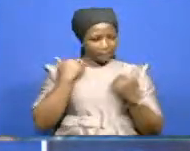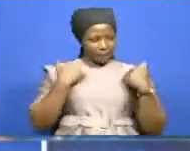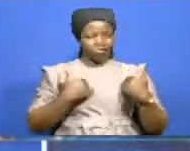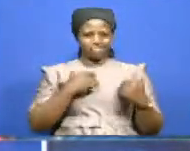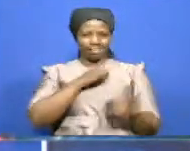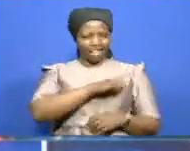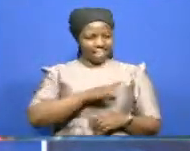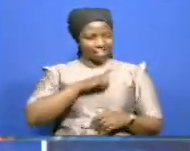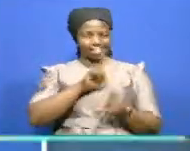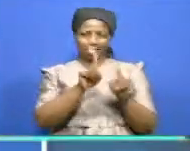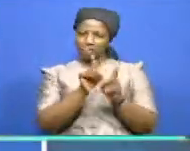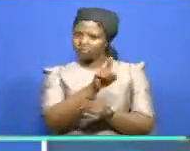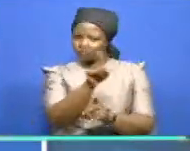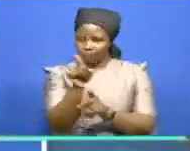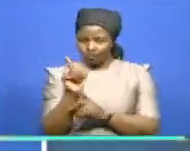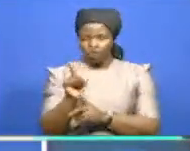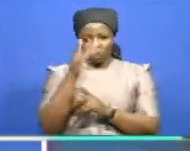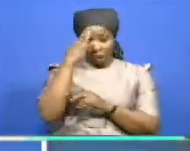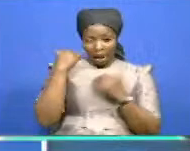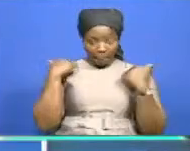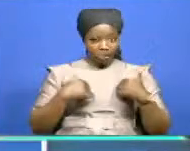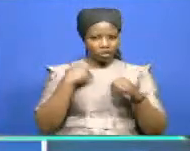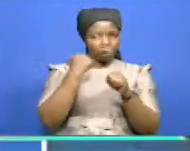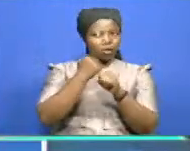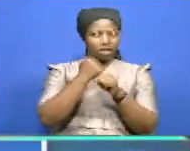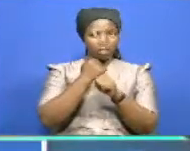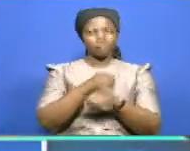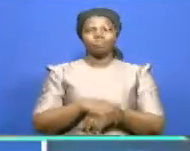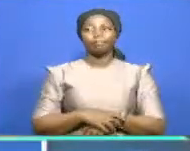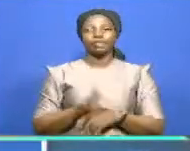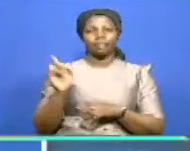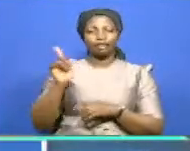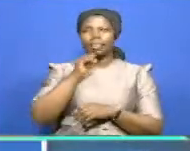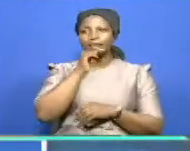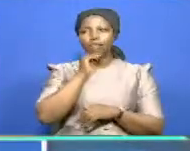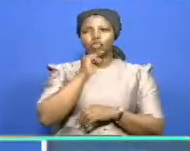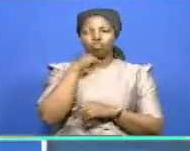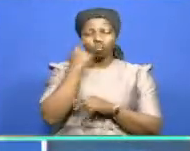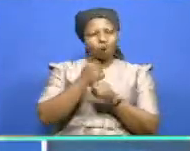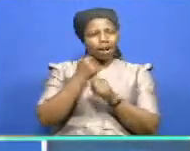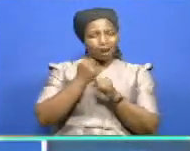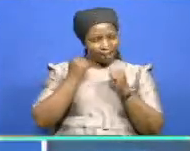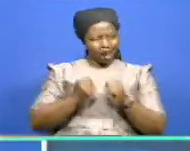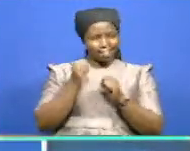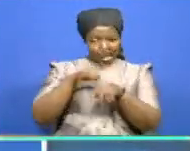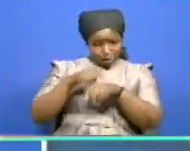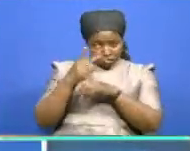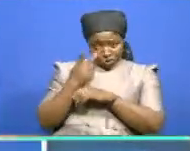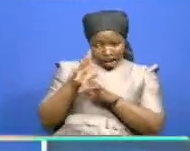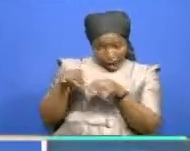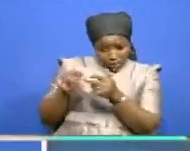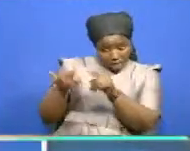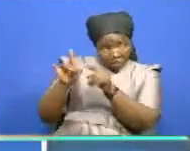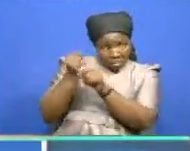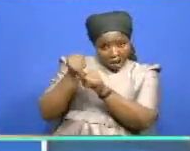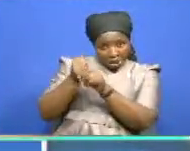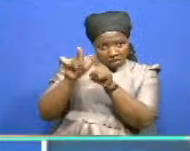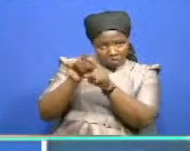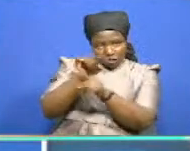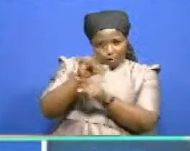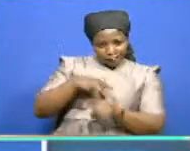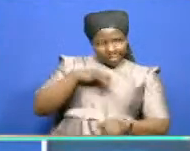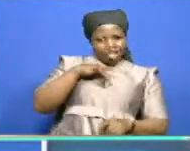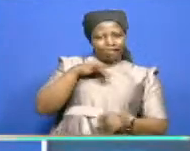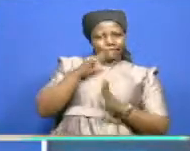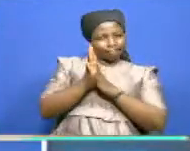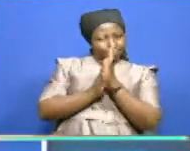Ndio ninafanya kazi. Ni kijana anajitahidi sana. Ukiona vile anafanya kazi hata wewe